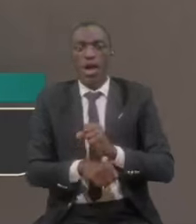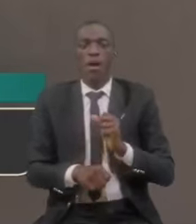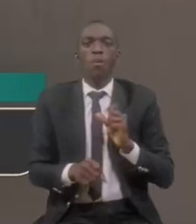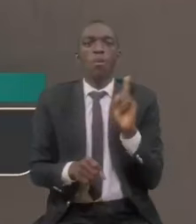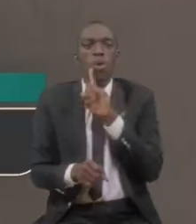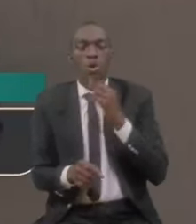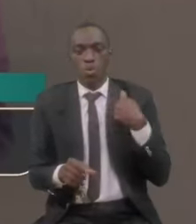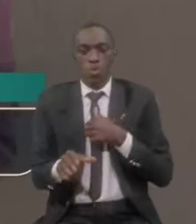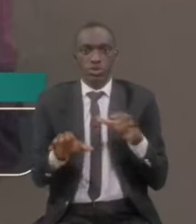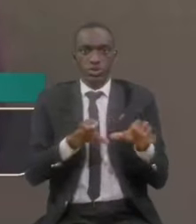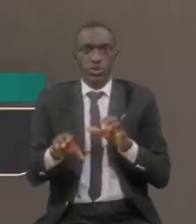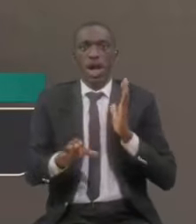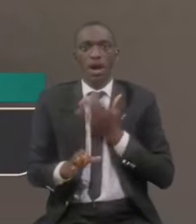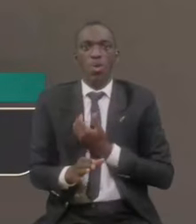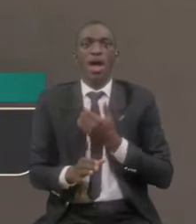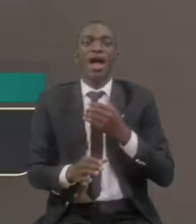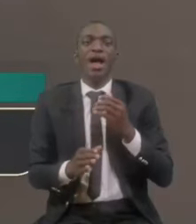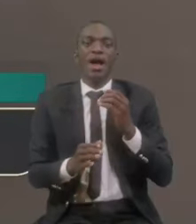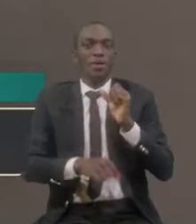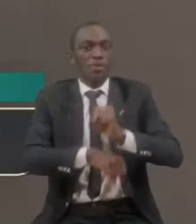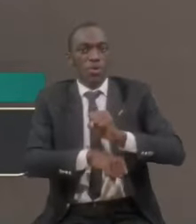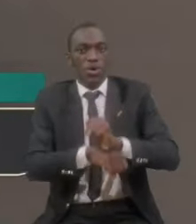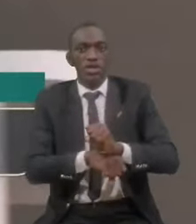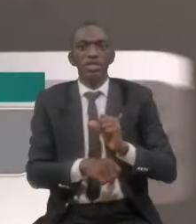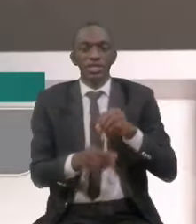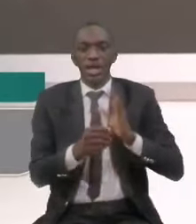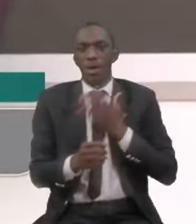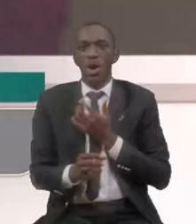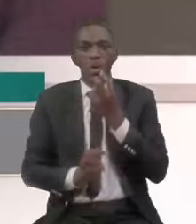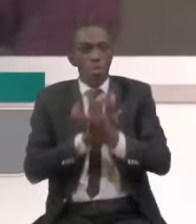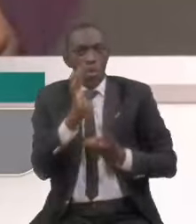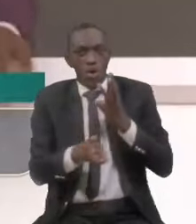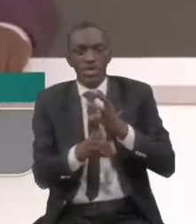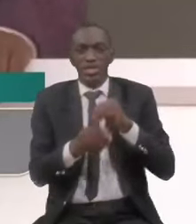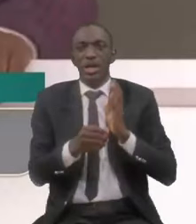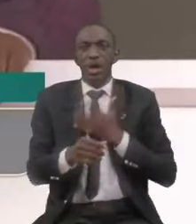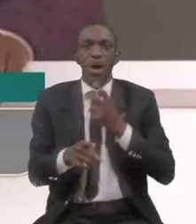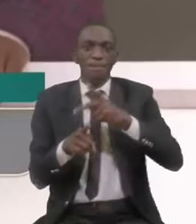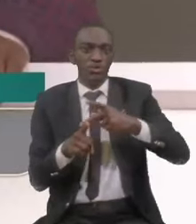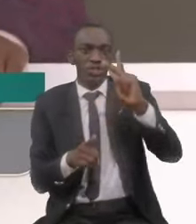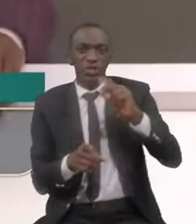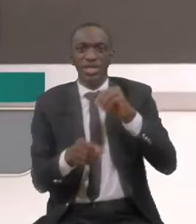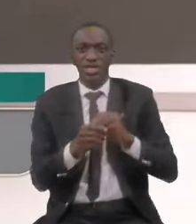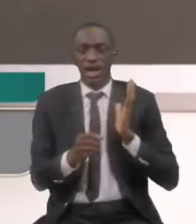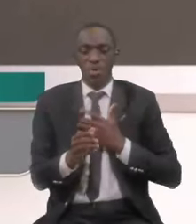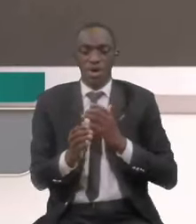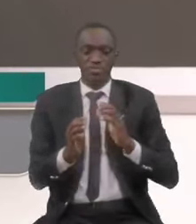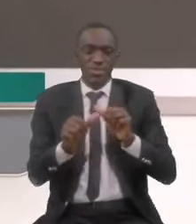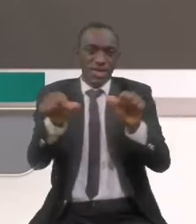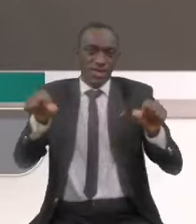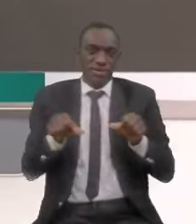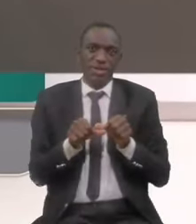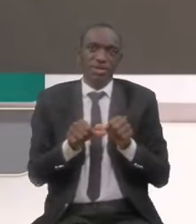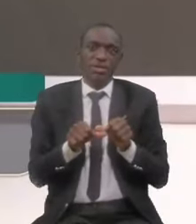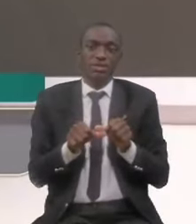et faisons tout, notre monde, dans notre profession, dans notre monde, dans le siècle où nous sommes, dans notre